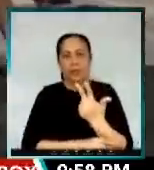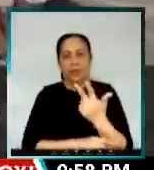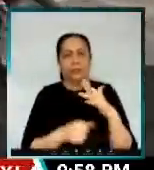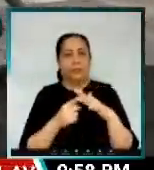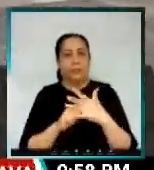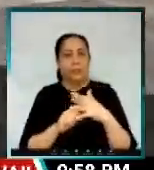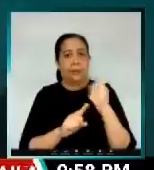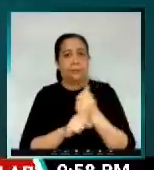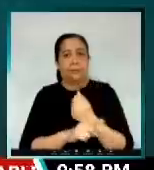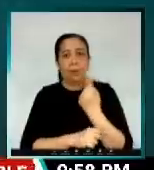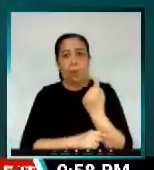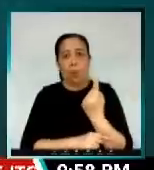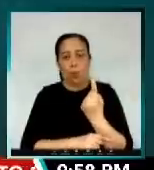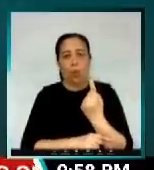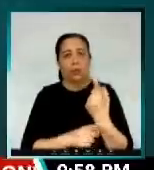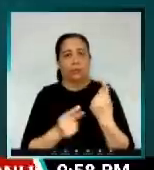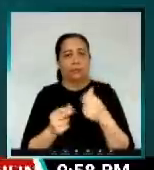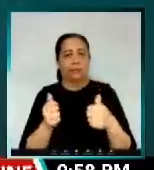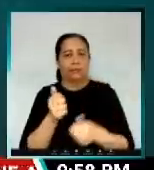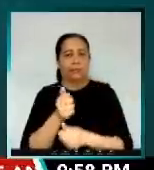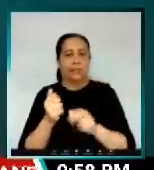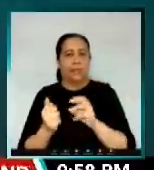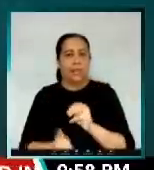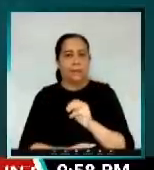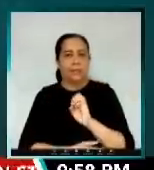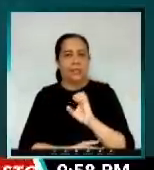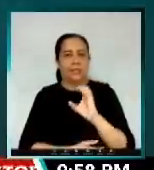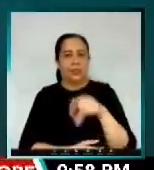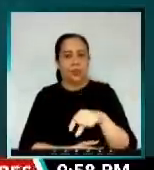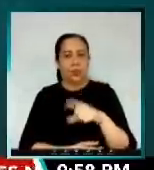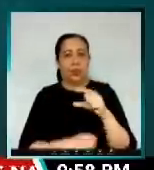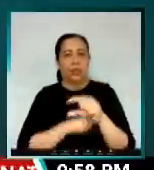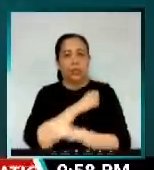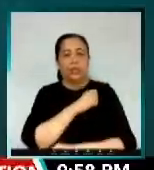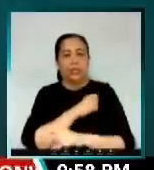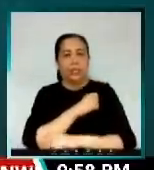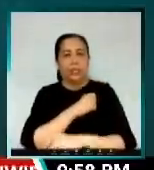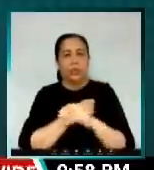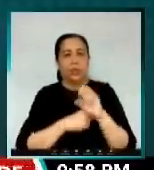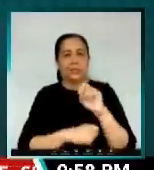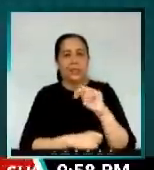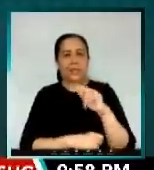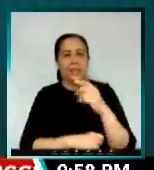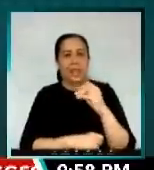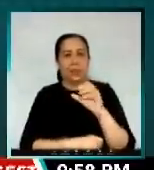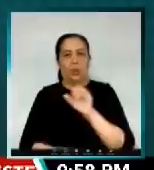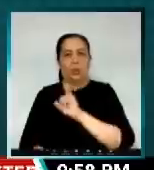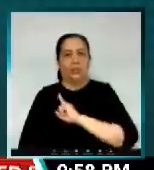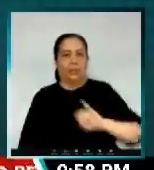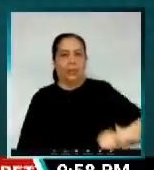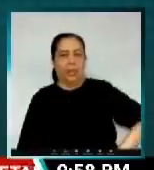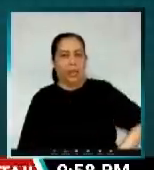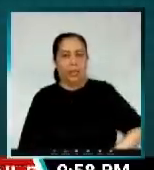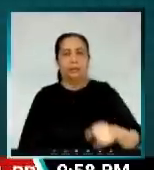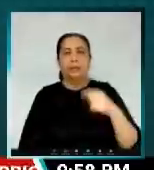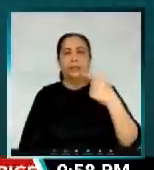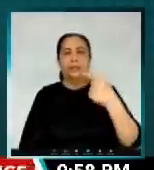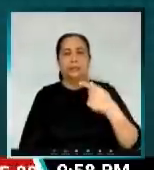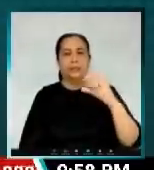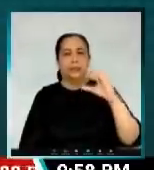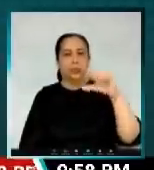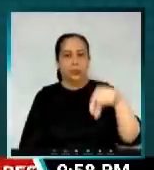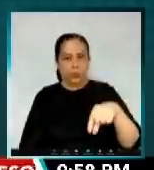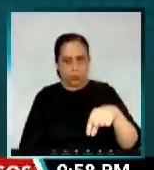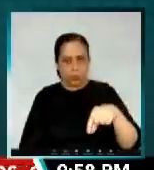1, isa sa ilalim sa MECQ ang Quirino Province at Santiago City, Isabela. General Community Quarantine o GCQ